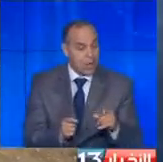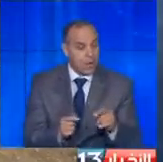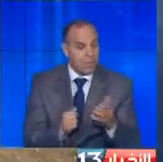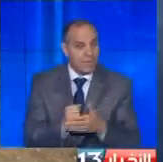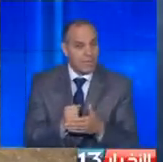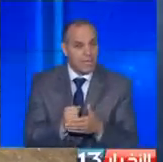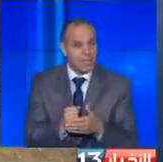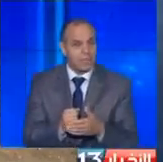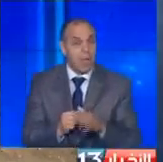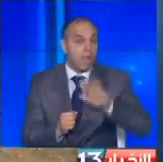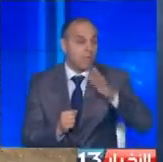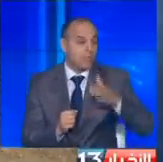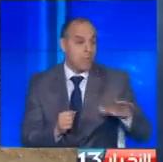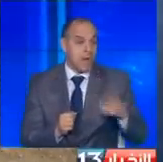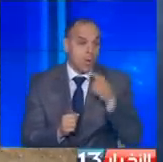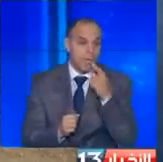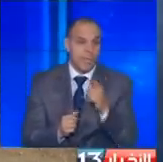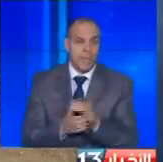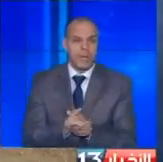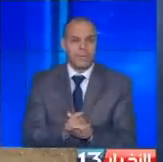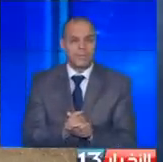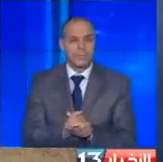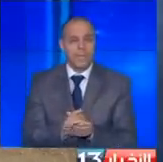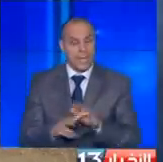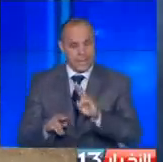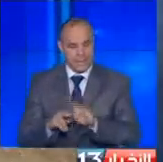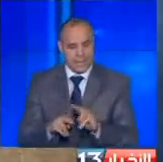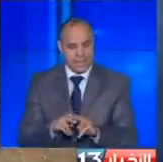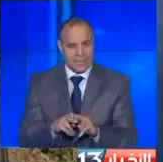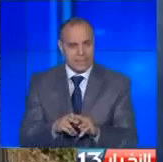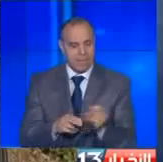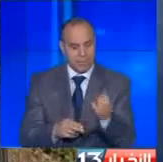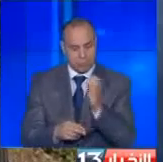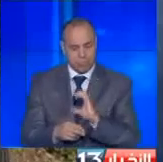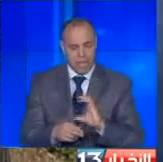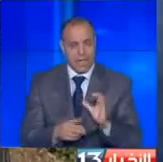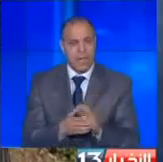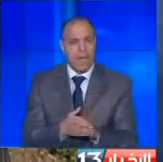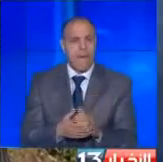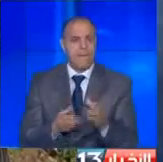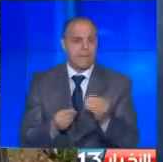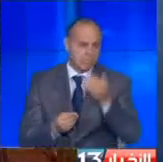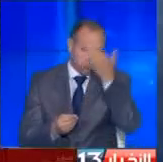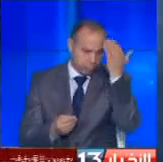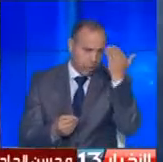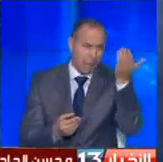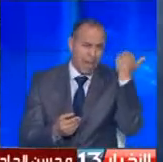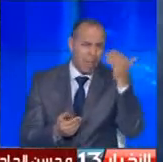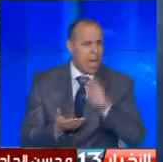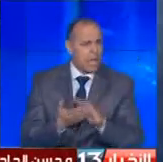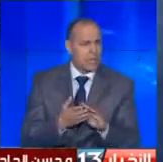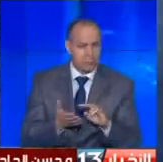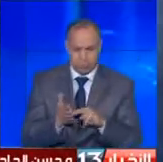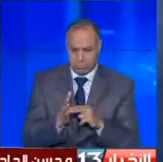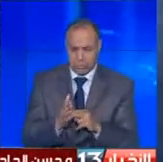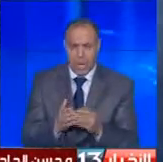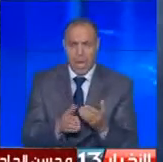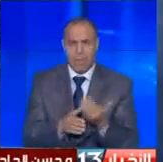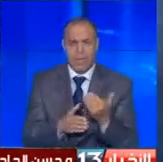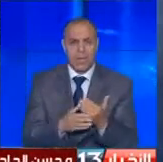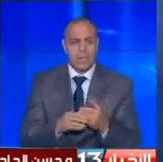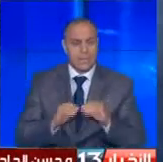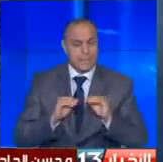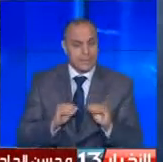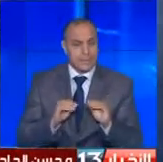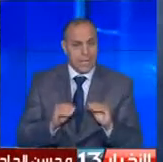فلاحي المرتفعات لتحسين دخلهم؟ برشا حوايج ما كناش نعرفوه، منهم